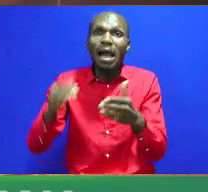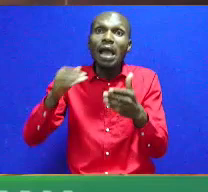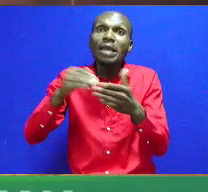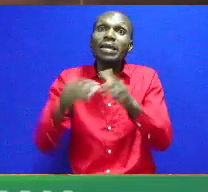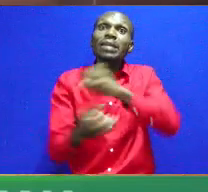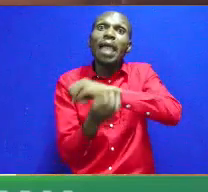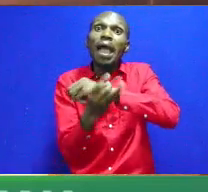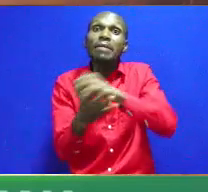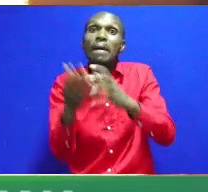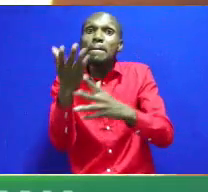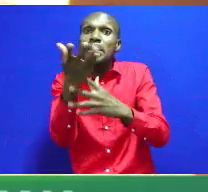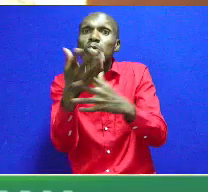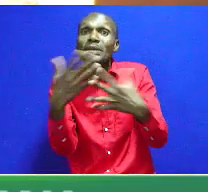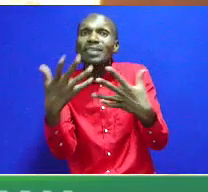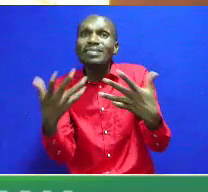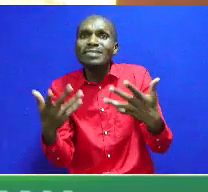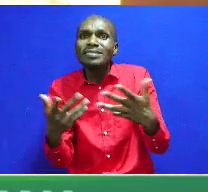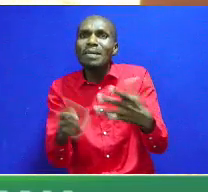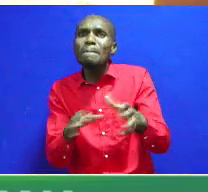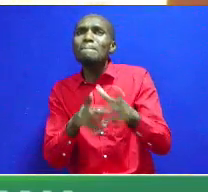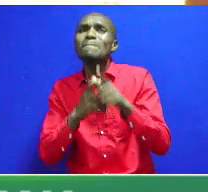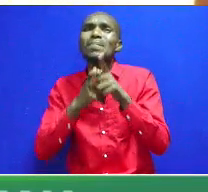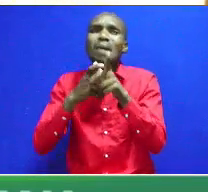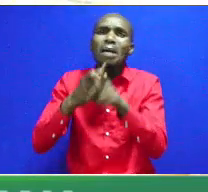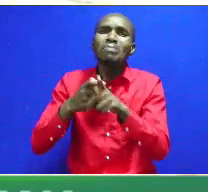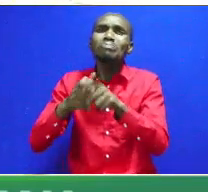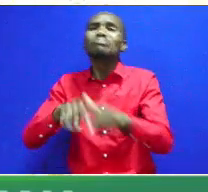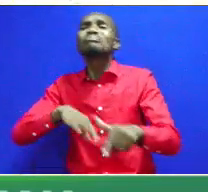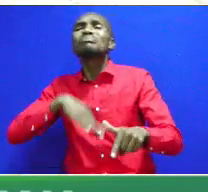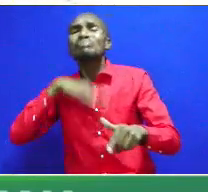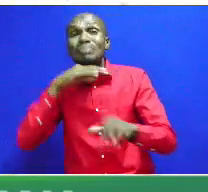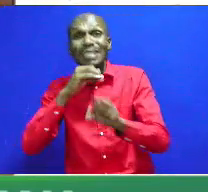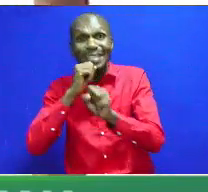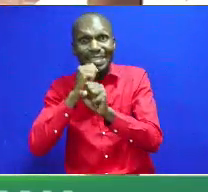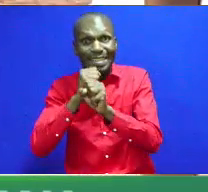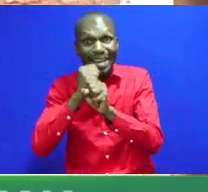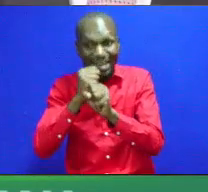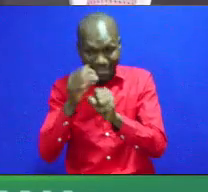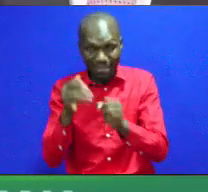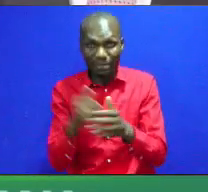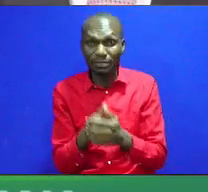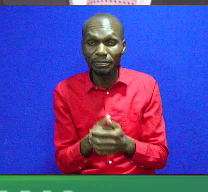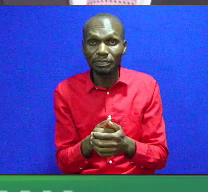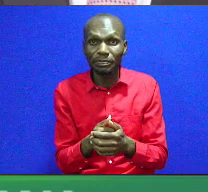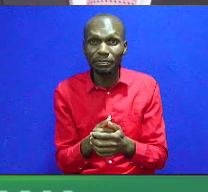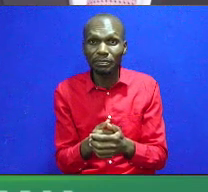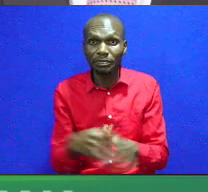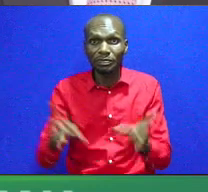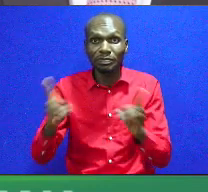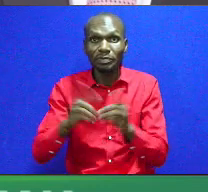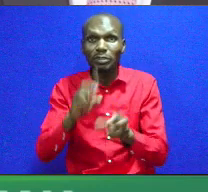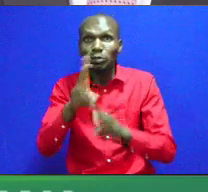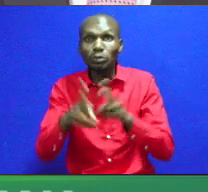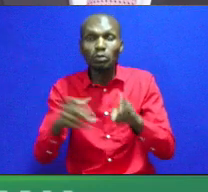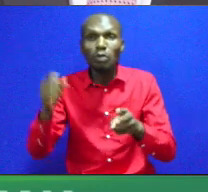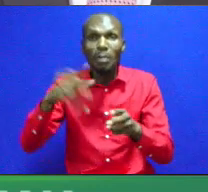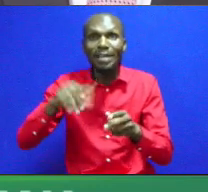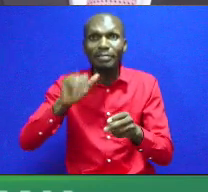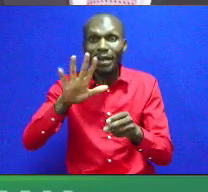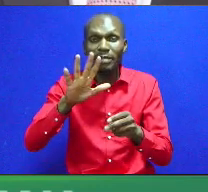gaere rega tiyo bikoru wabio bosaga ni ebibi anyalire kwa wabigo koreka na asebo ngejwe sarike merongewele na ibero mtingi wa